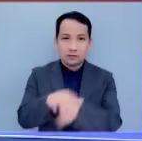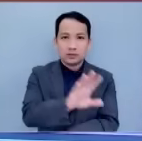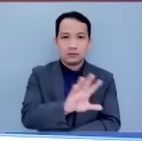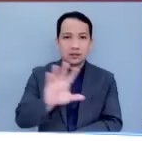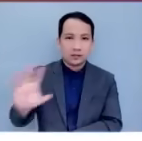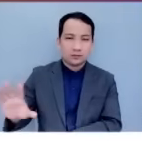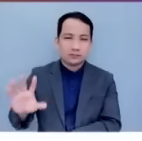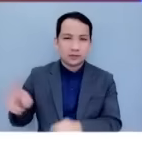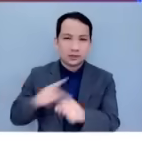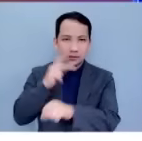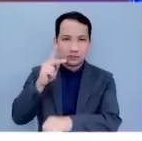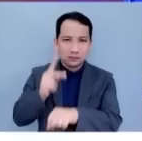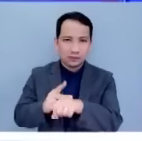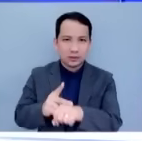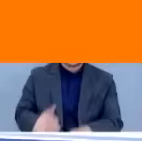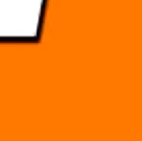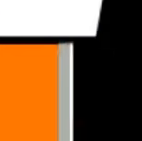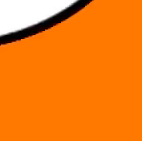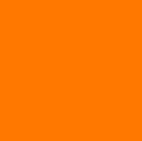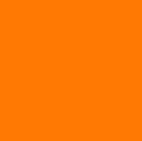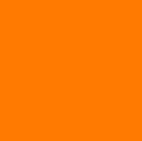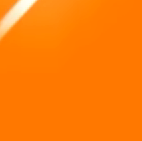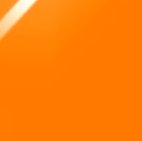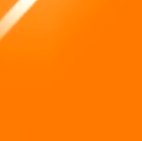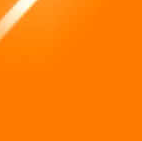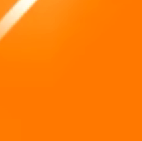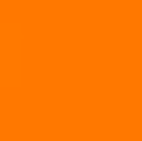ang Frontline Pilipinas.